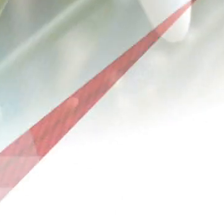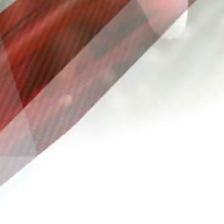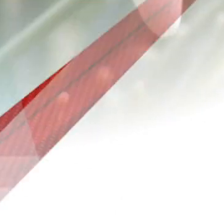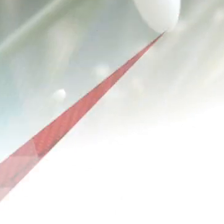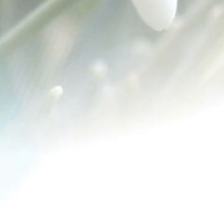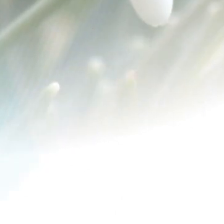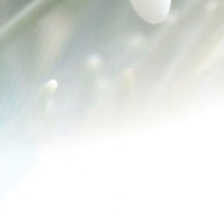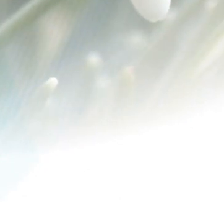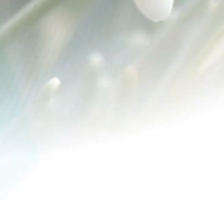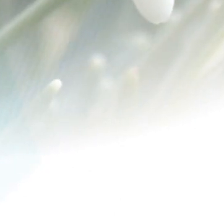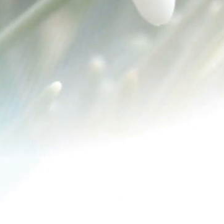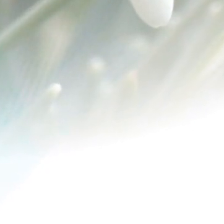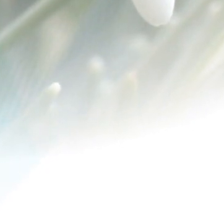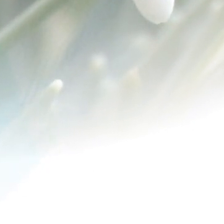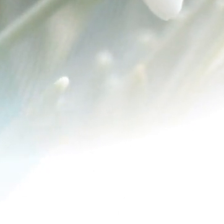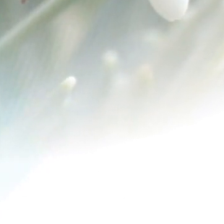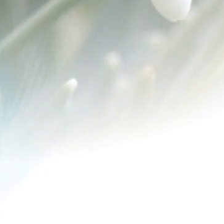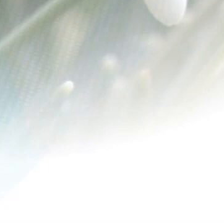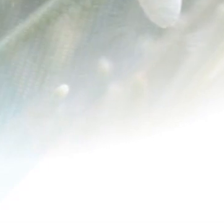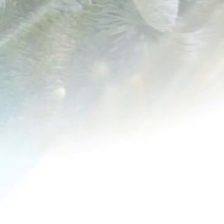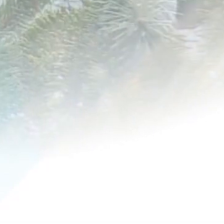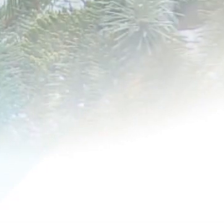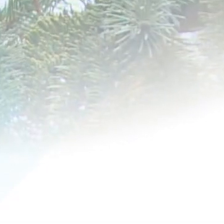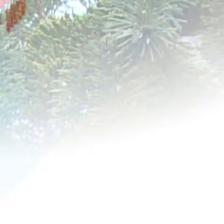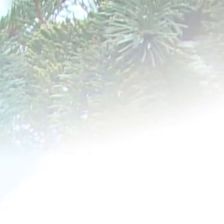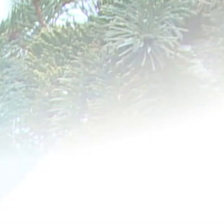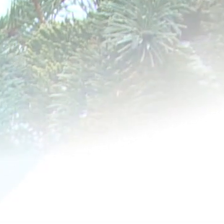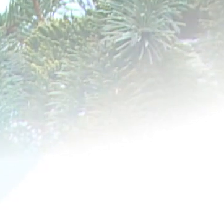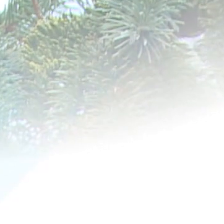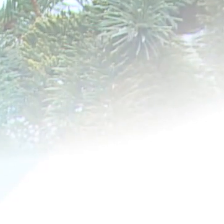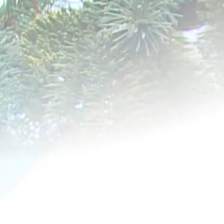невеликих геамагнітных хваляванняў. Узыход Солнца у